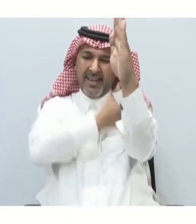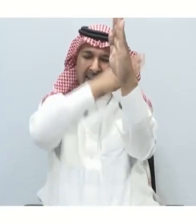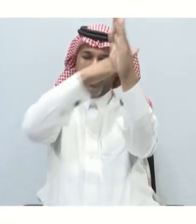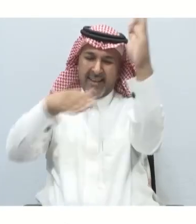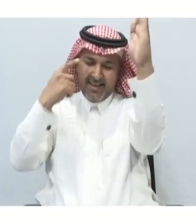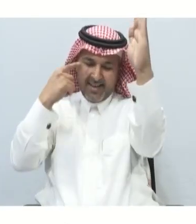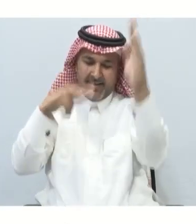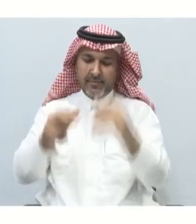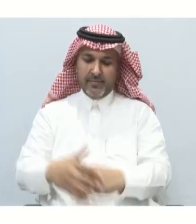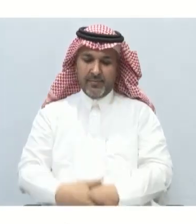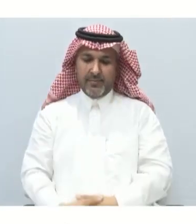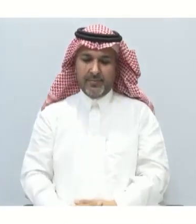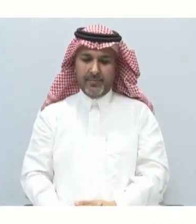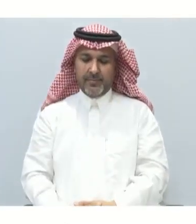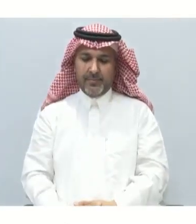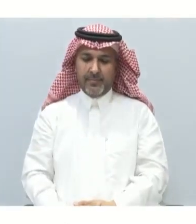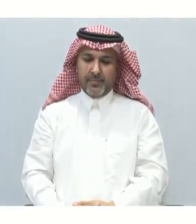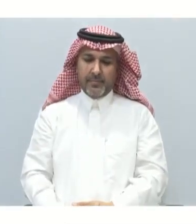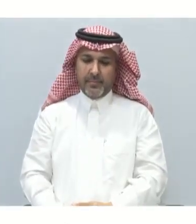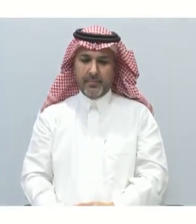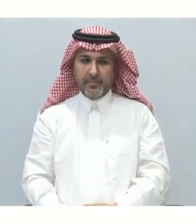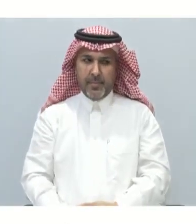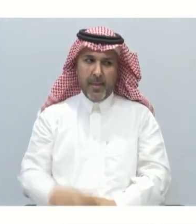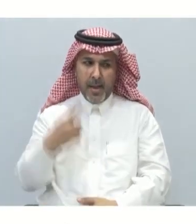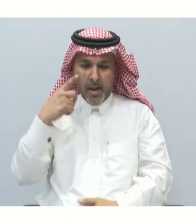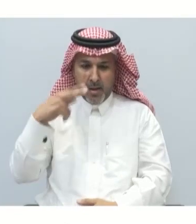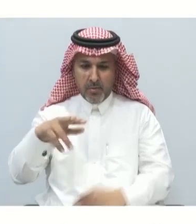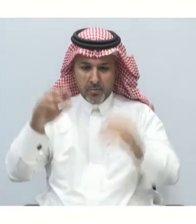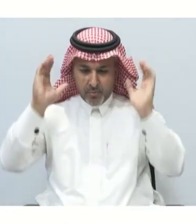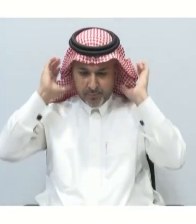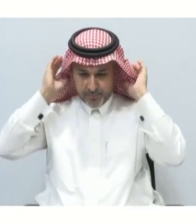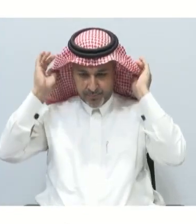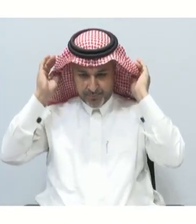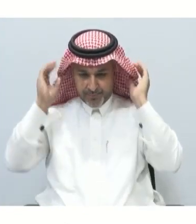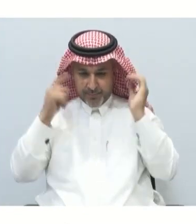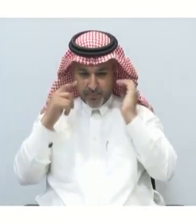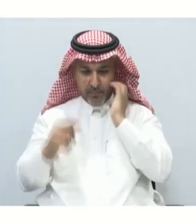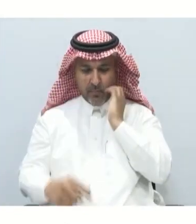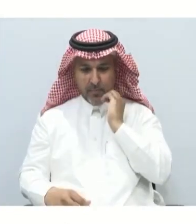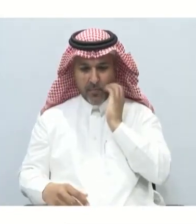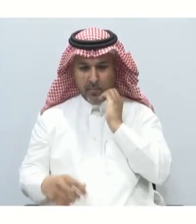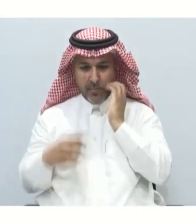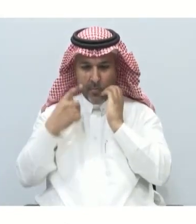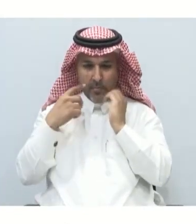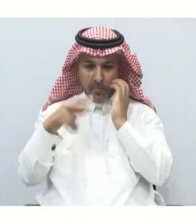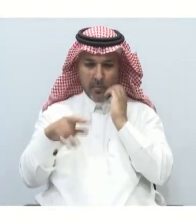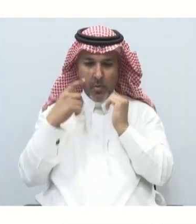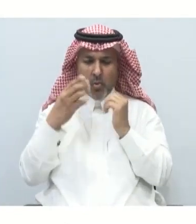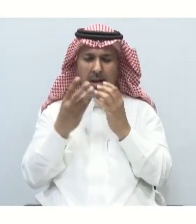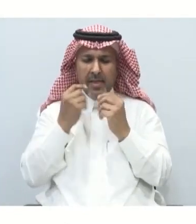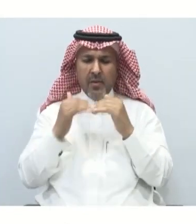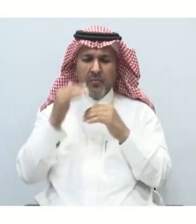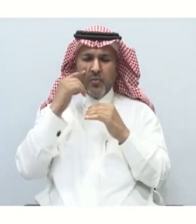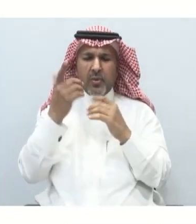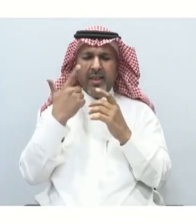الاكسات الذره الان نشوف فقره تحقق من فهمك يلا قاللك اذا كانت اكس هي اسعار استيراد كميه